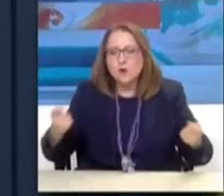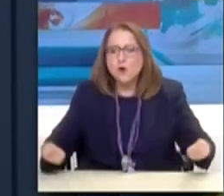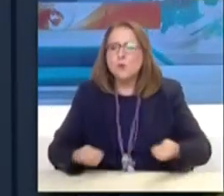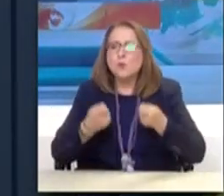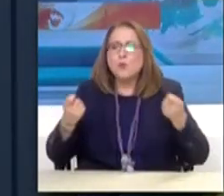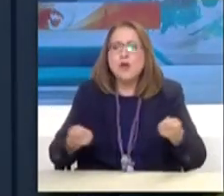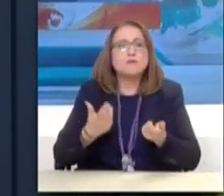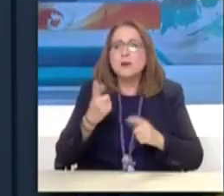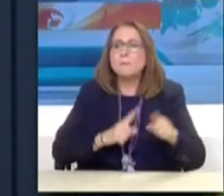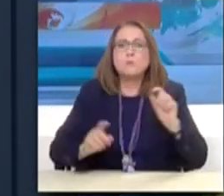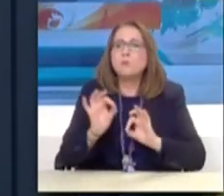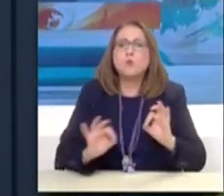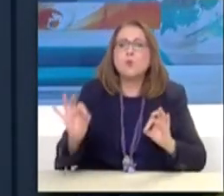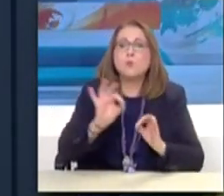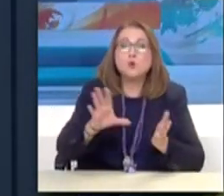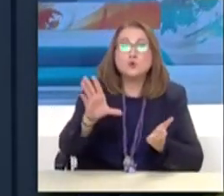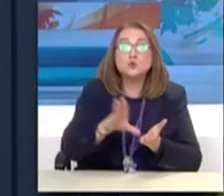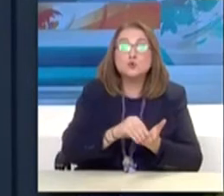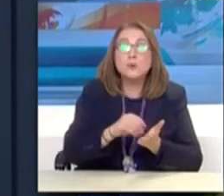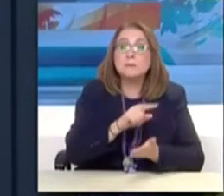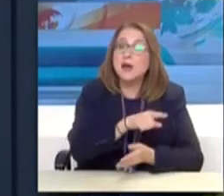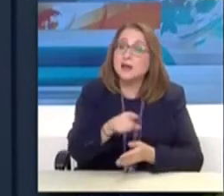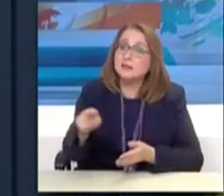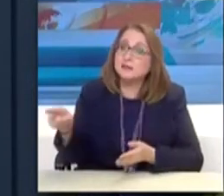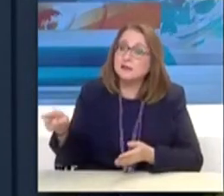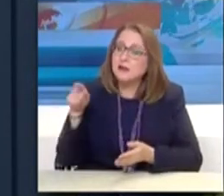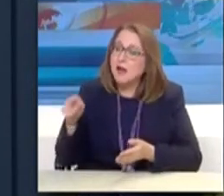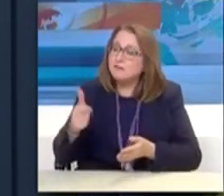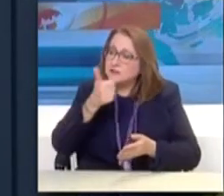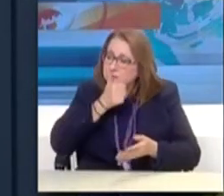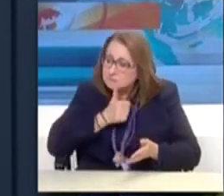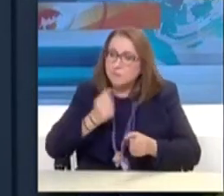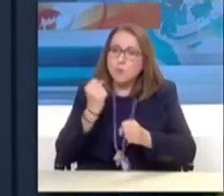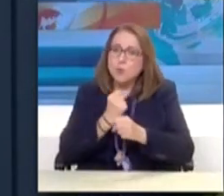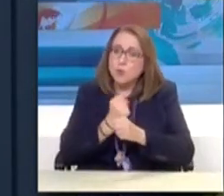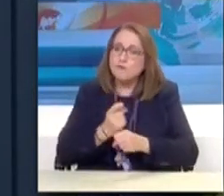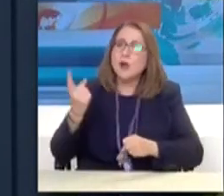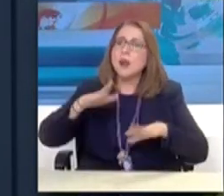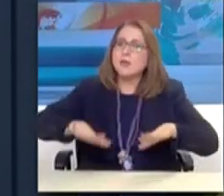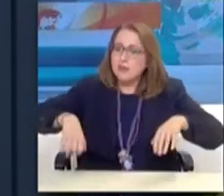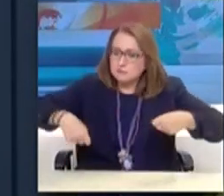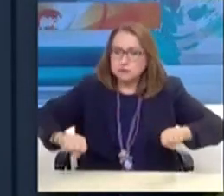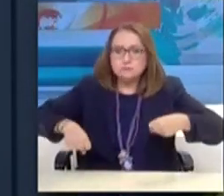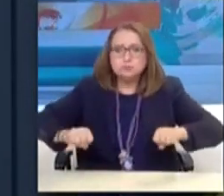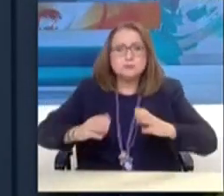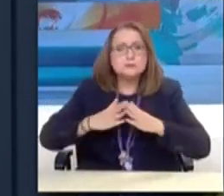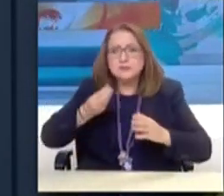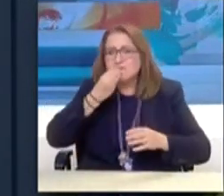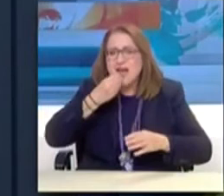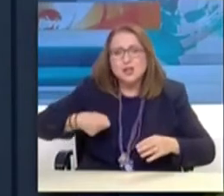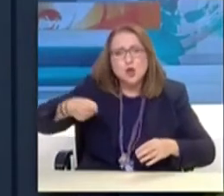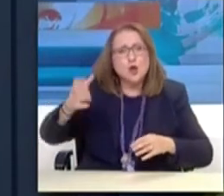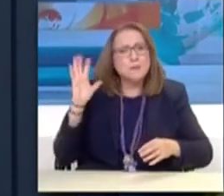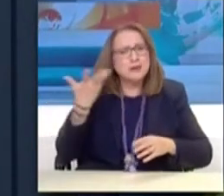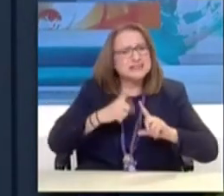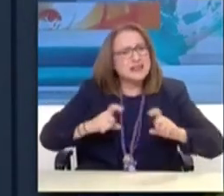σούπερ μάρκετ, στα παιδιά των delivery, στους νέους που εργάζονται στις καφετέρειες και τα εστιατόρια που κάνουν διανομές, στους υπαλλήλους των ταχυδρομείων